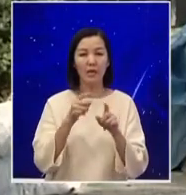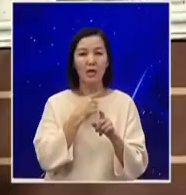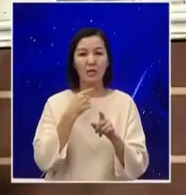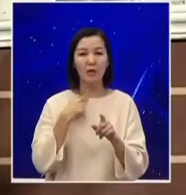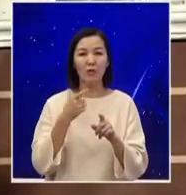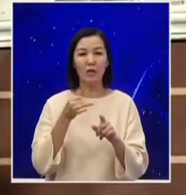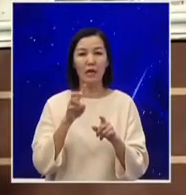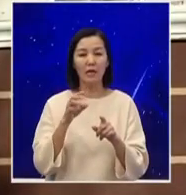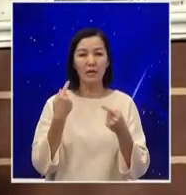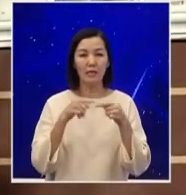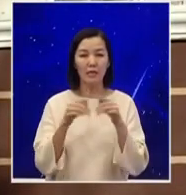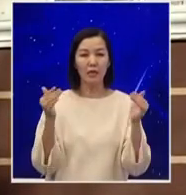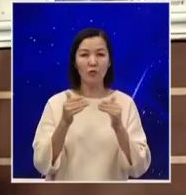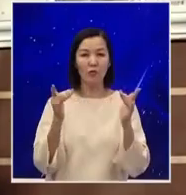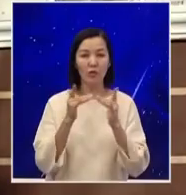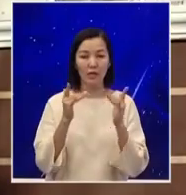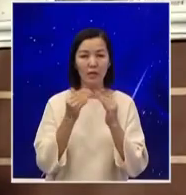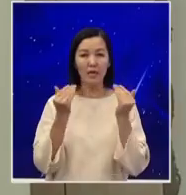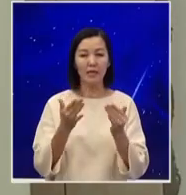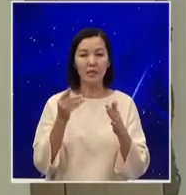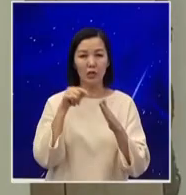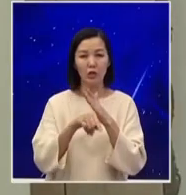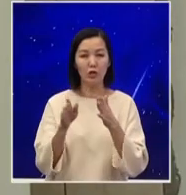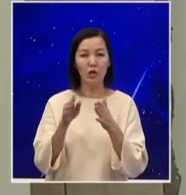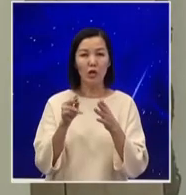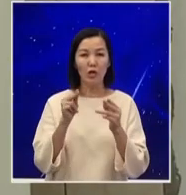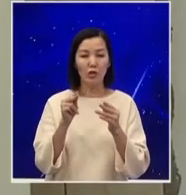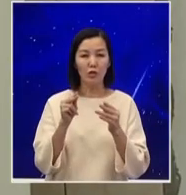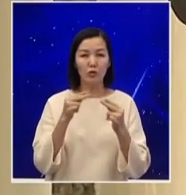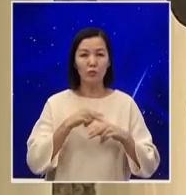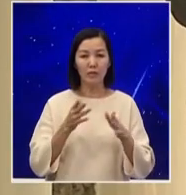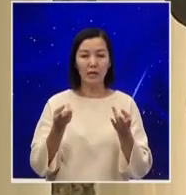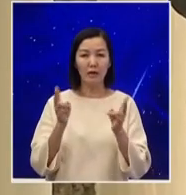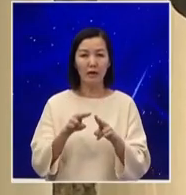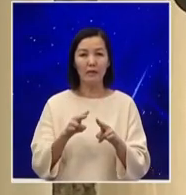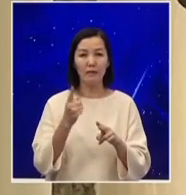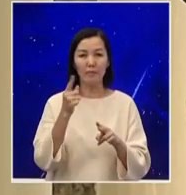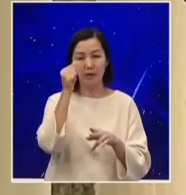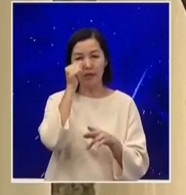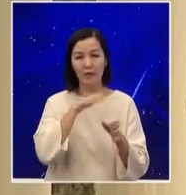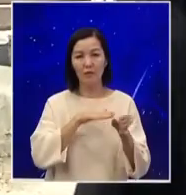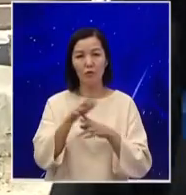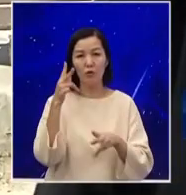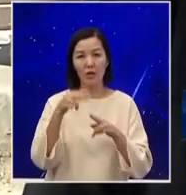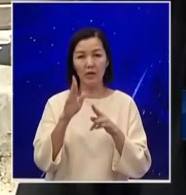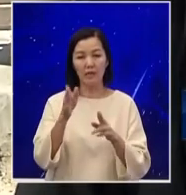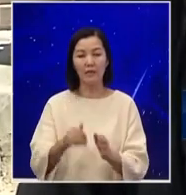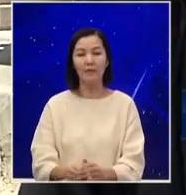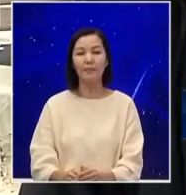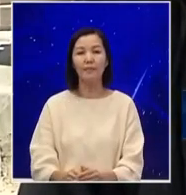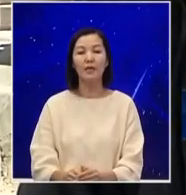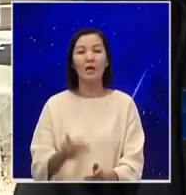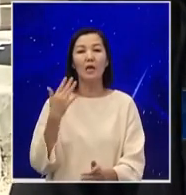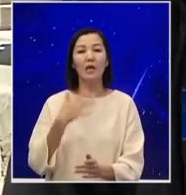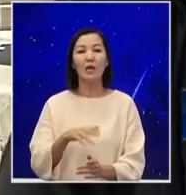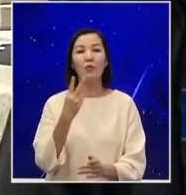Талдықорған агротехникалық колледж жатақханасы. Қазір ішкі жұмыстары ғана қалыпты. Бір айдан кейін толық аяқталады. 52